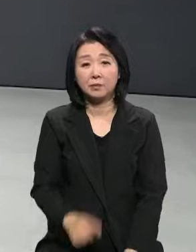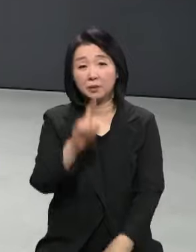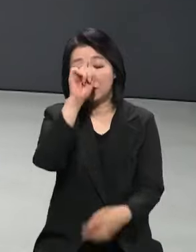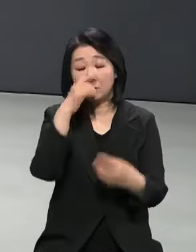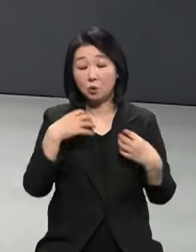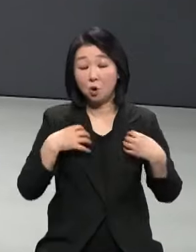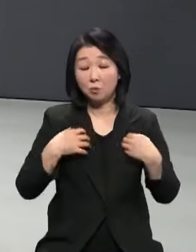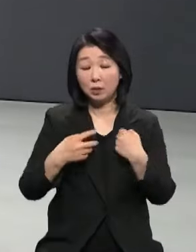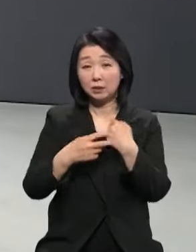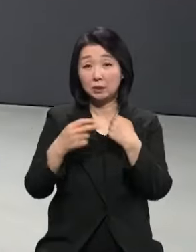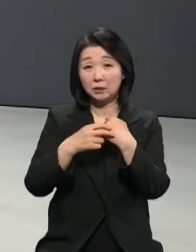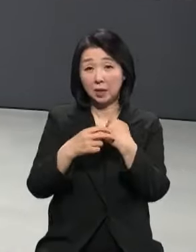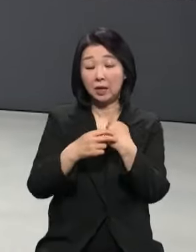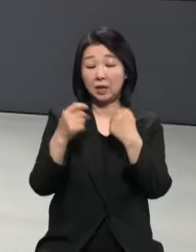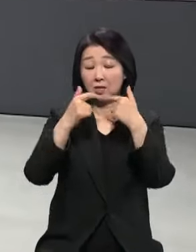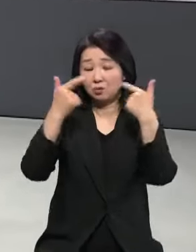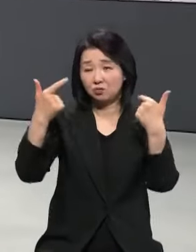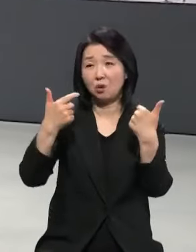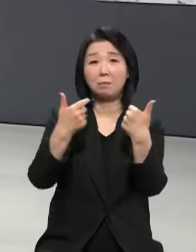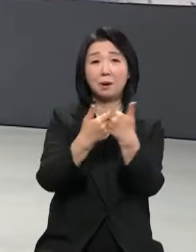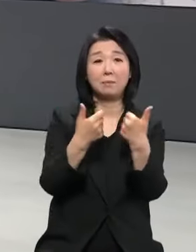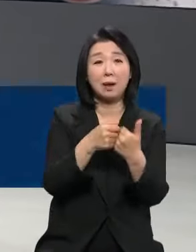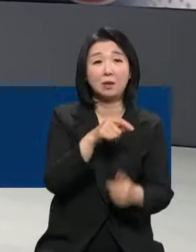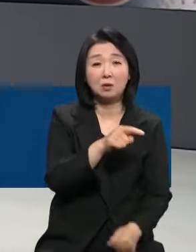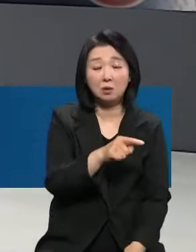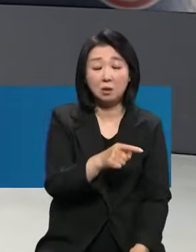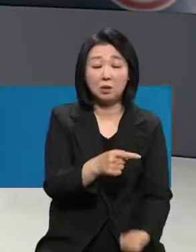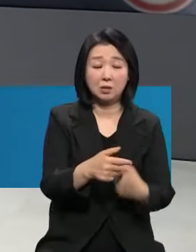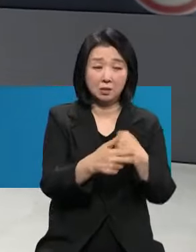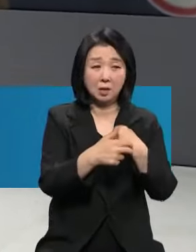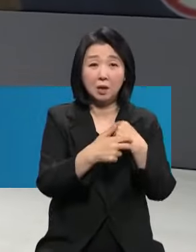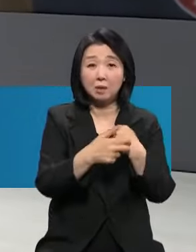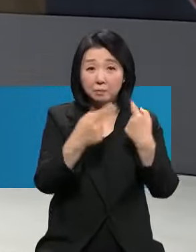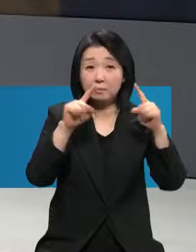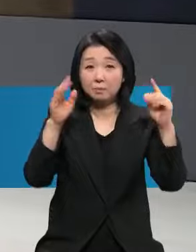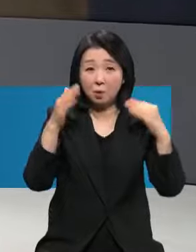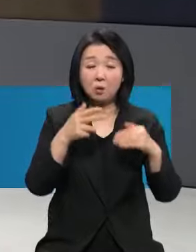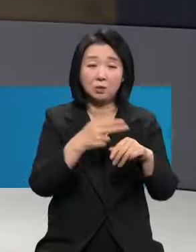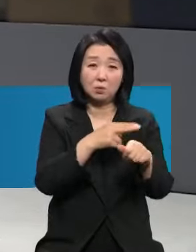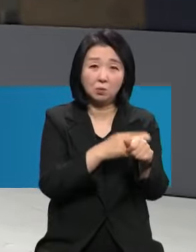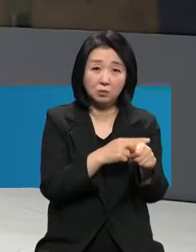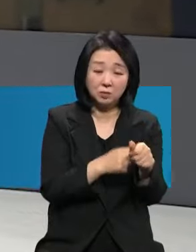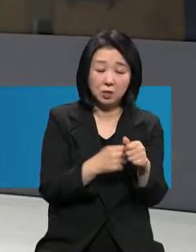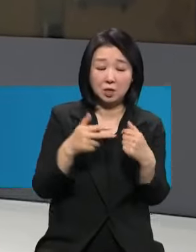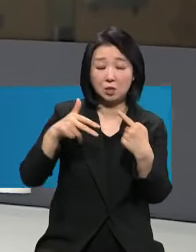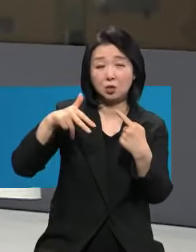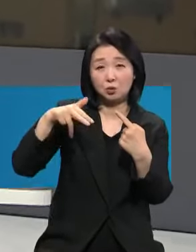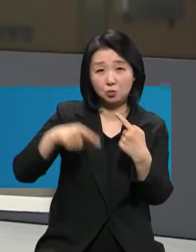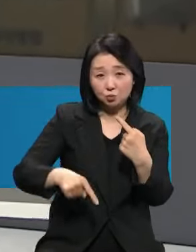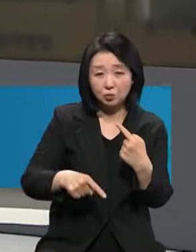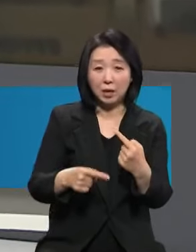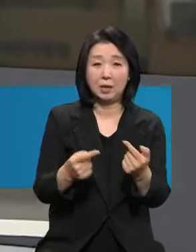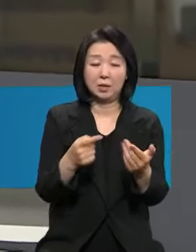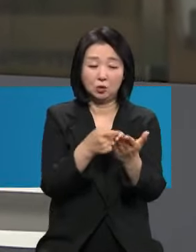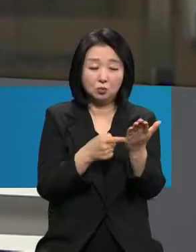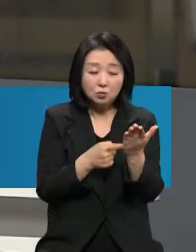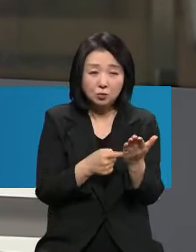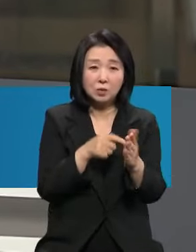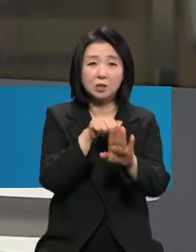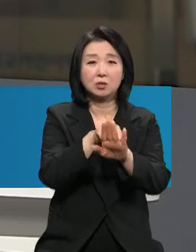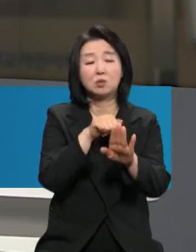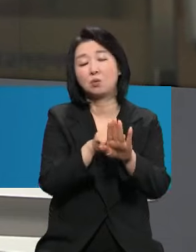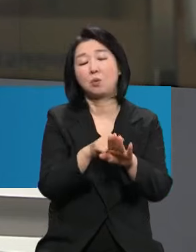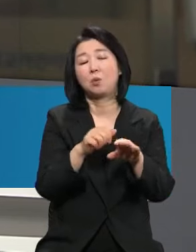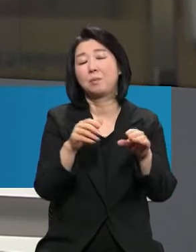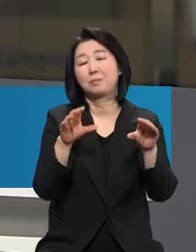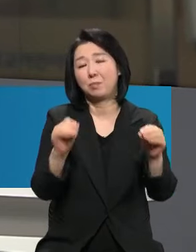의대 증원에 반발하는 주요 대학병원 의대 교수들이 주 1회 수술과 진료를 멈추는 휴진 투쟁에 돌입합니다